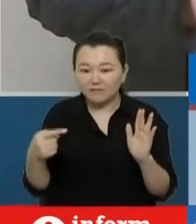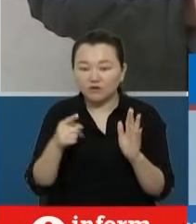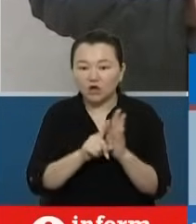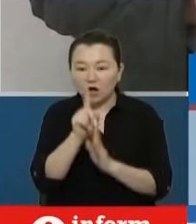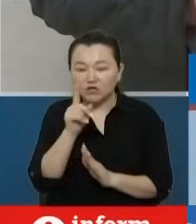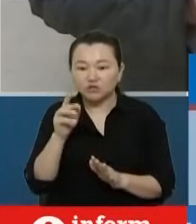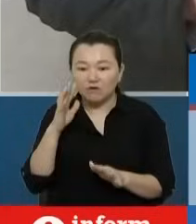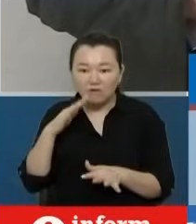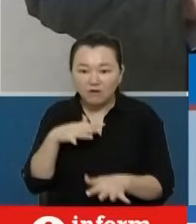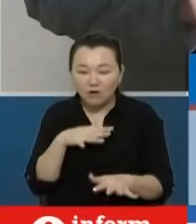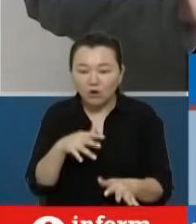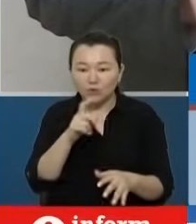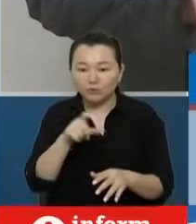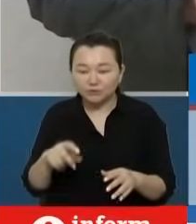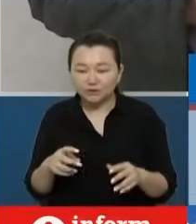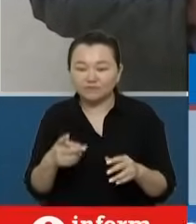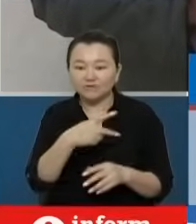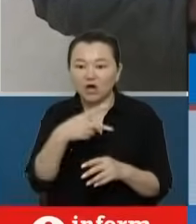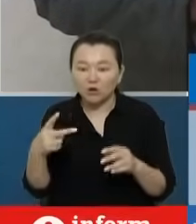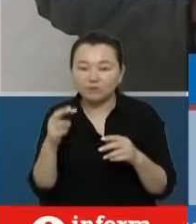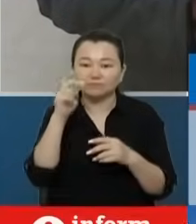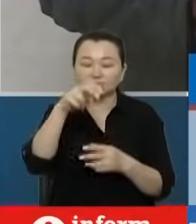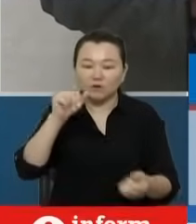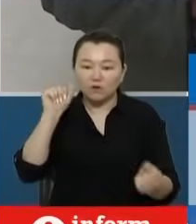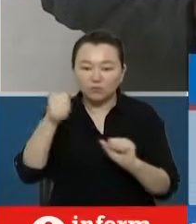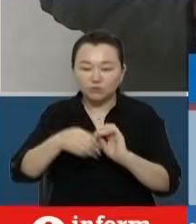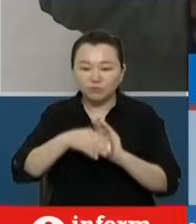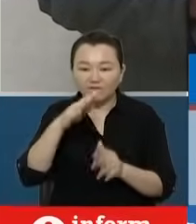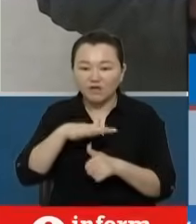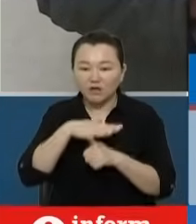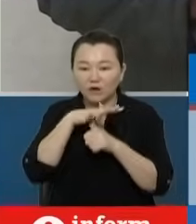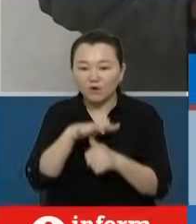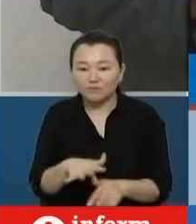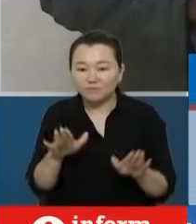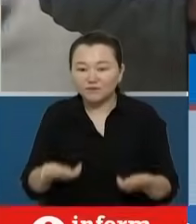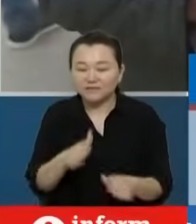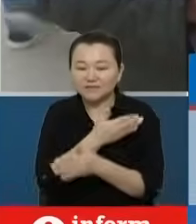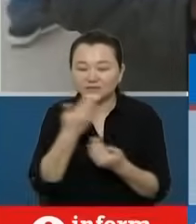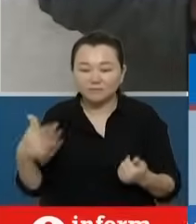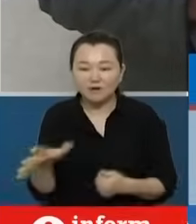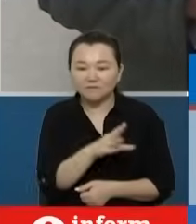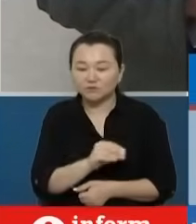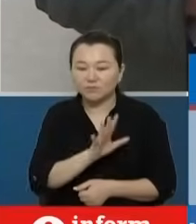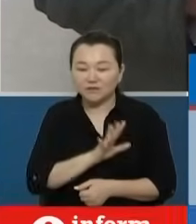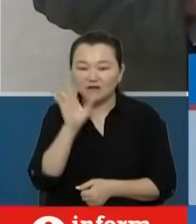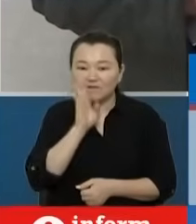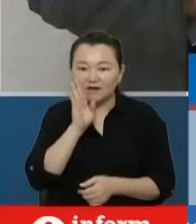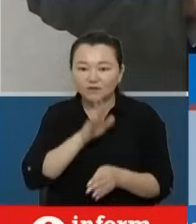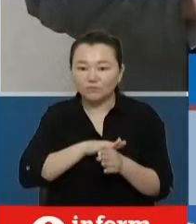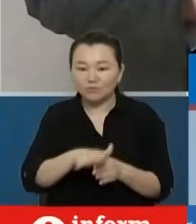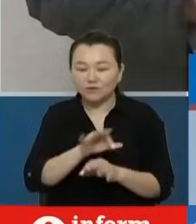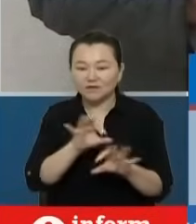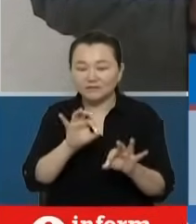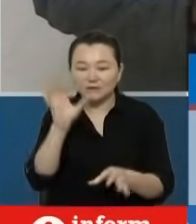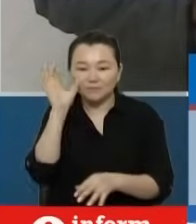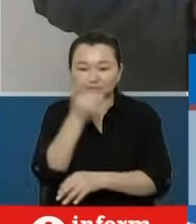Люди поднялись выше. Психологическое напряжение росло. Вертолет не мог приземлиться, так как повсюду была вода, рассказывает психолог